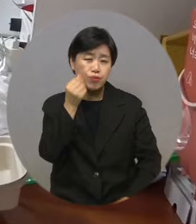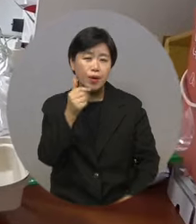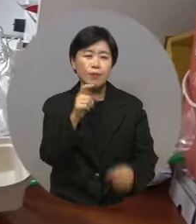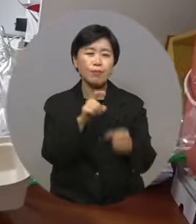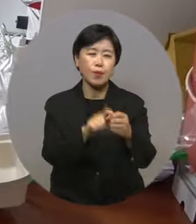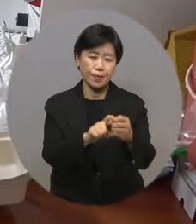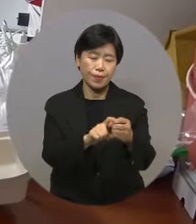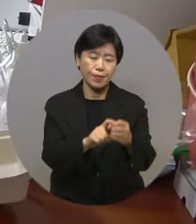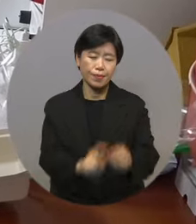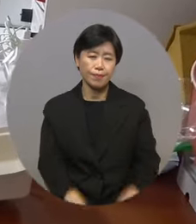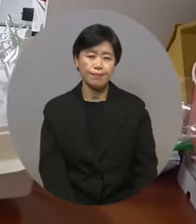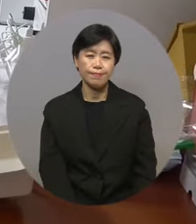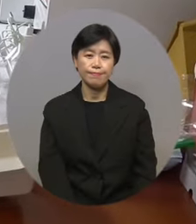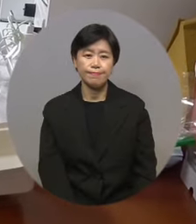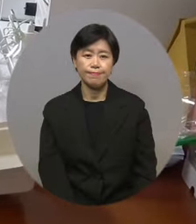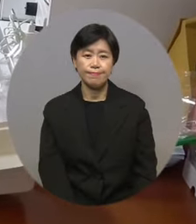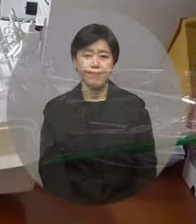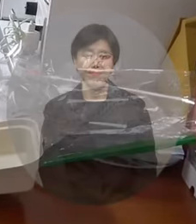때문입니다.